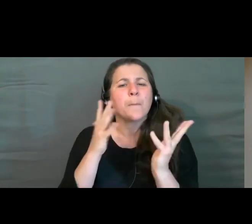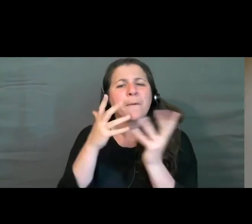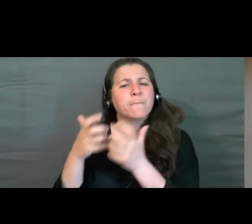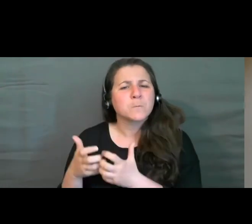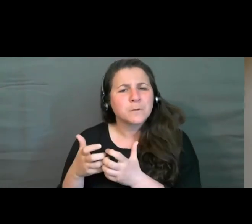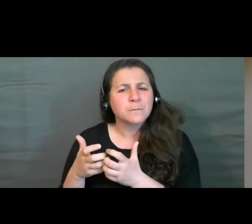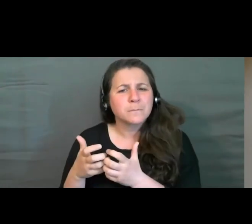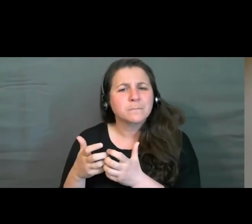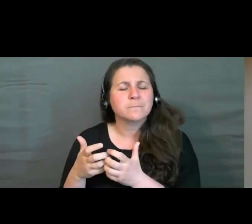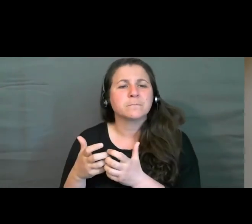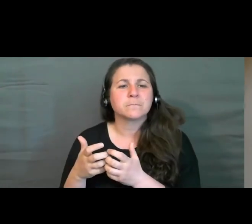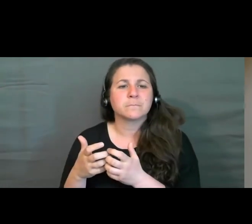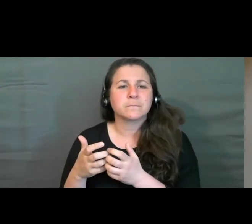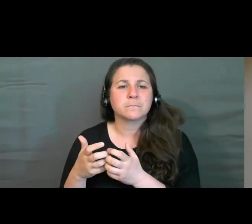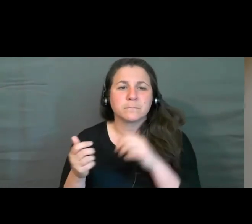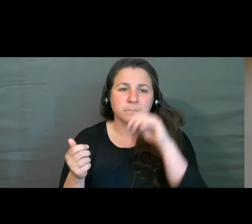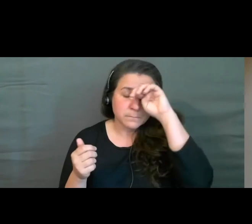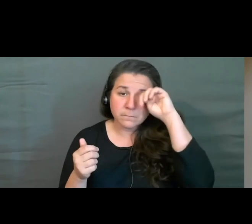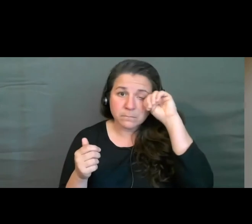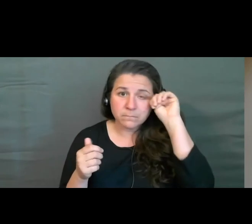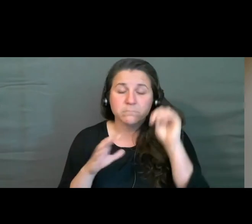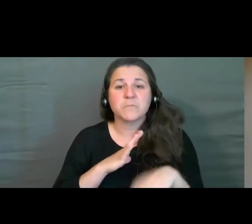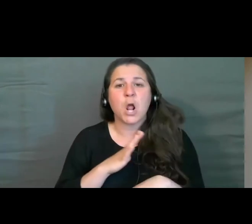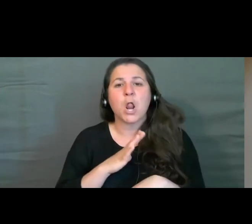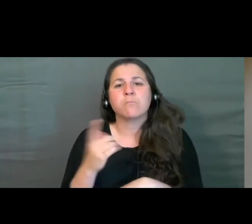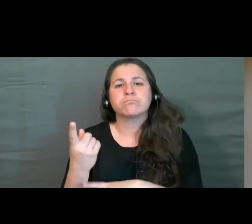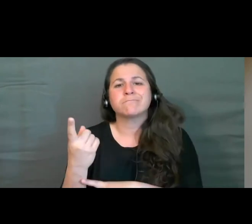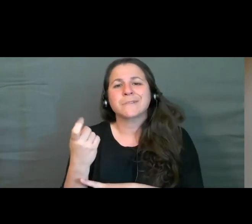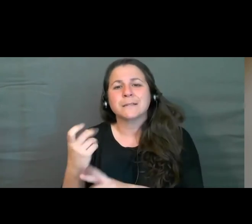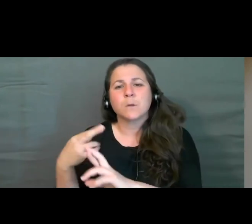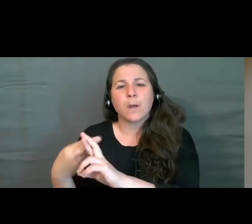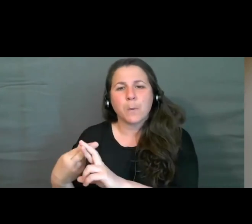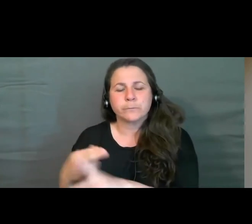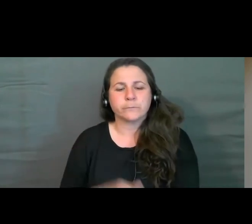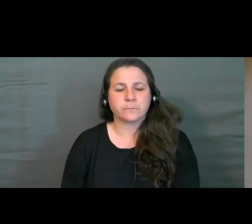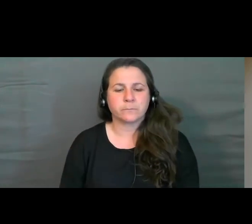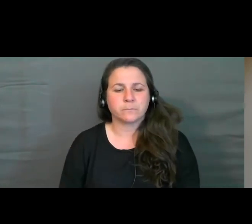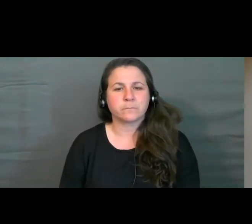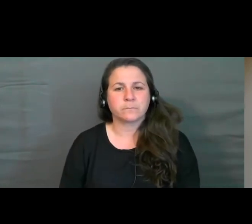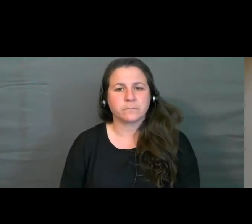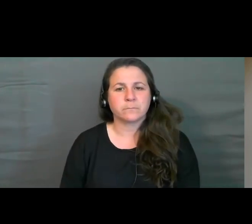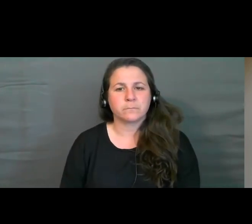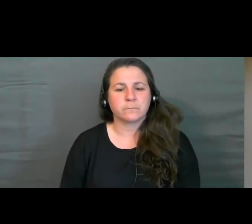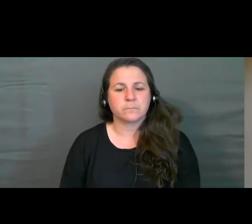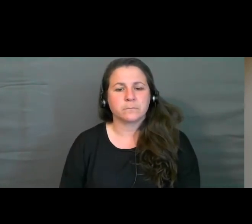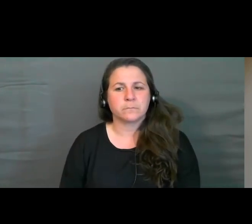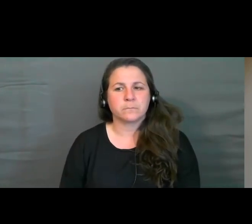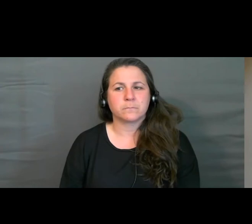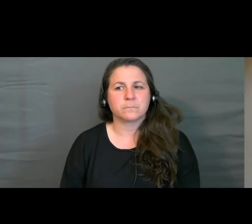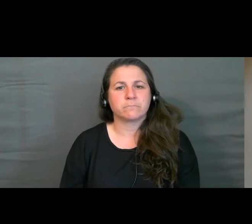avec la fenêtre questions et réponses, d'accord ? Et